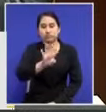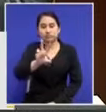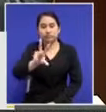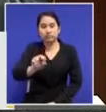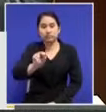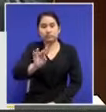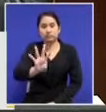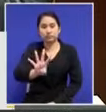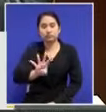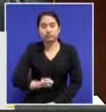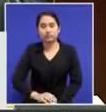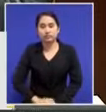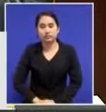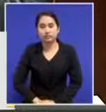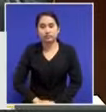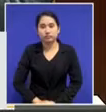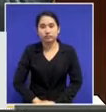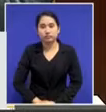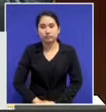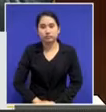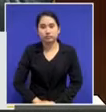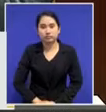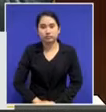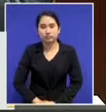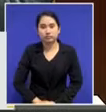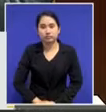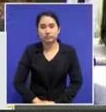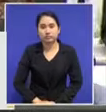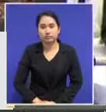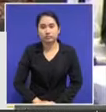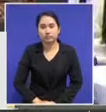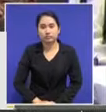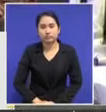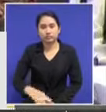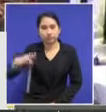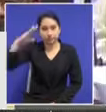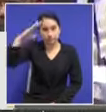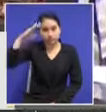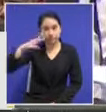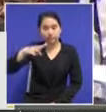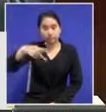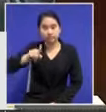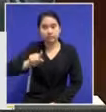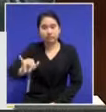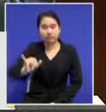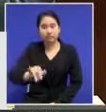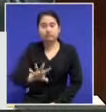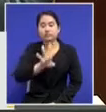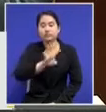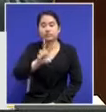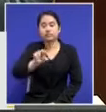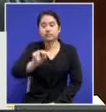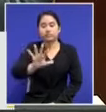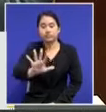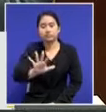434พันตำรวจเอกยุทธกรวงเวียน พลเอกประยุทธ์จันโอชาครับ